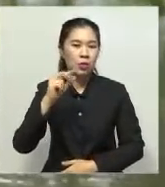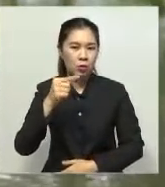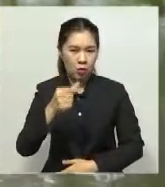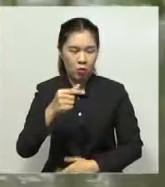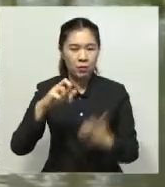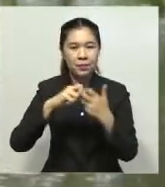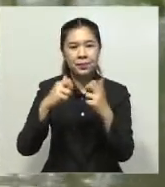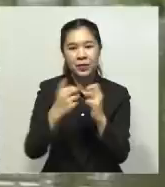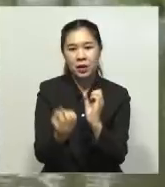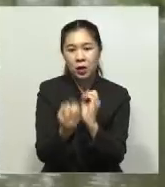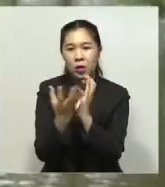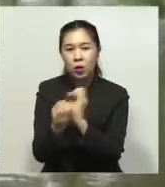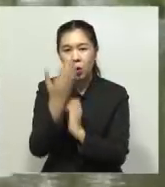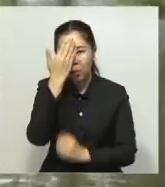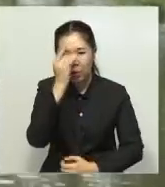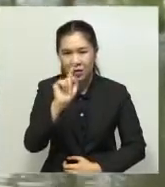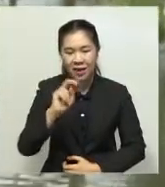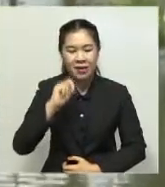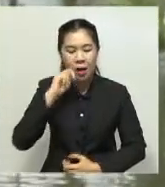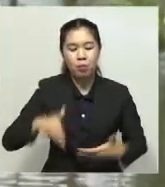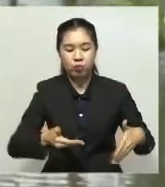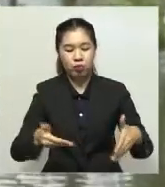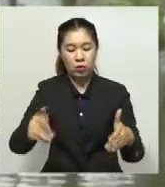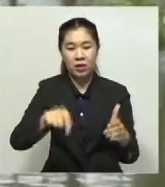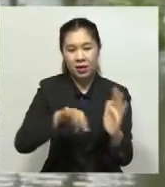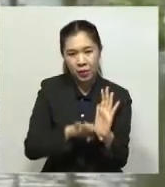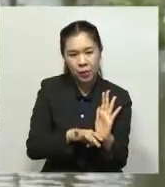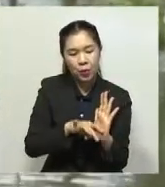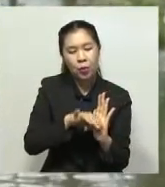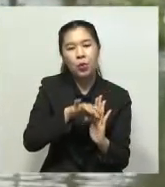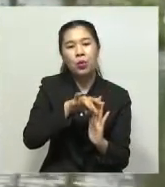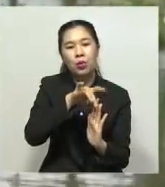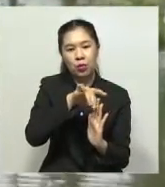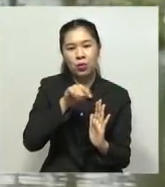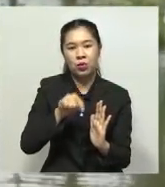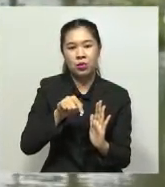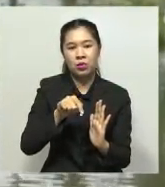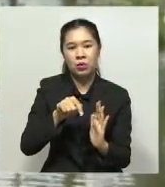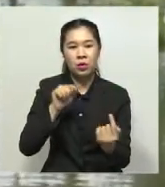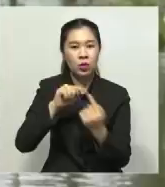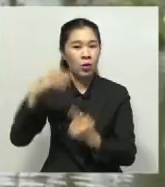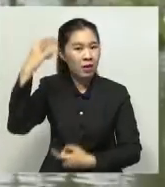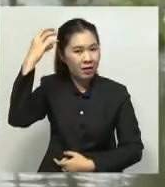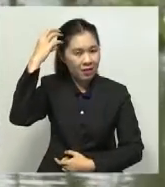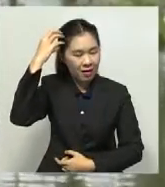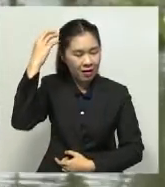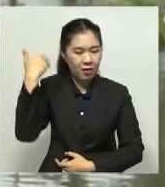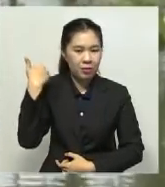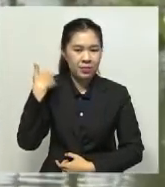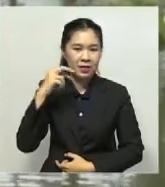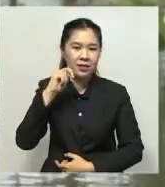ากน้ำโขงมีปริมาณที่สูงขึ้นอันเนื่องมาจากสปป.ลาวได้ปล่อยน้